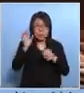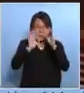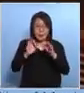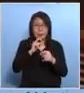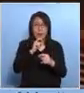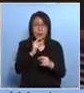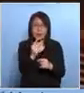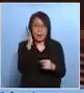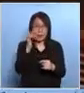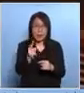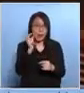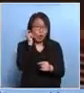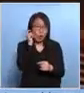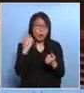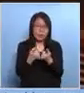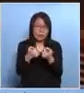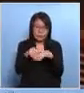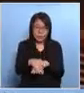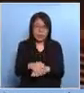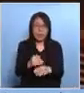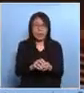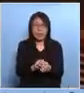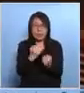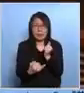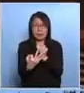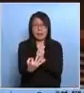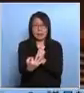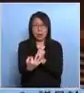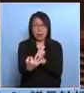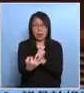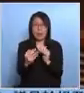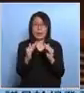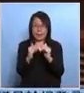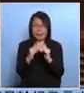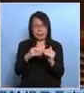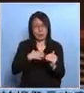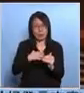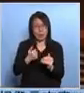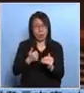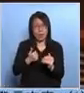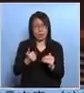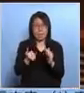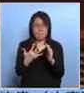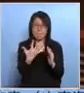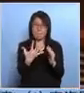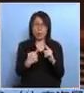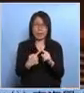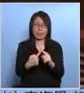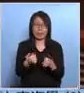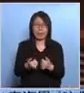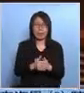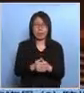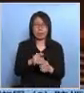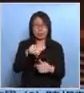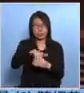然都是一夫一妻，跟住呢他們是三個小朋友，是一個比較理想的家庭 size， 所以那些出來選議員